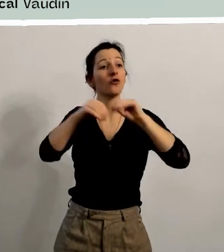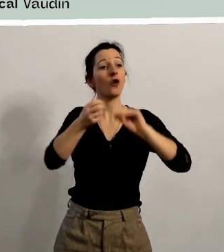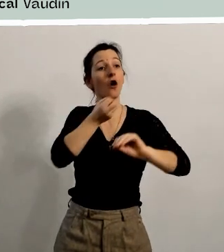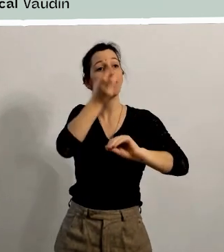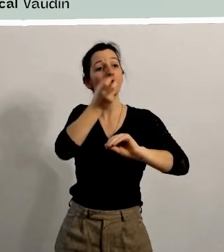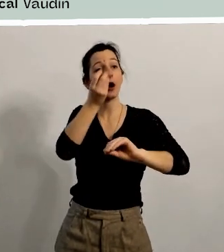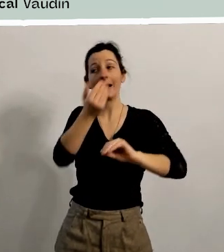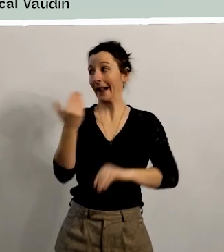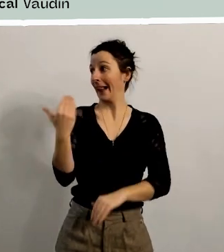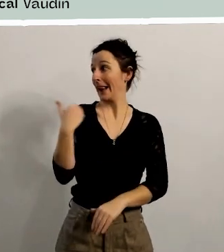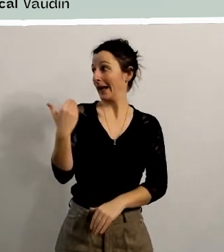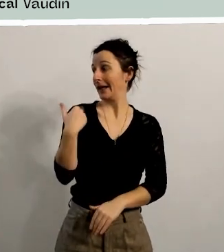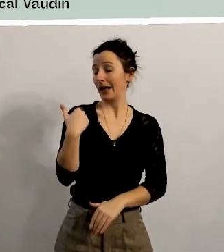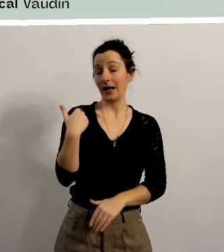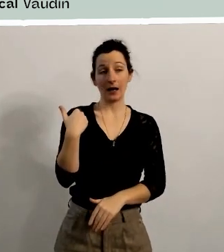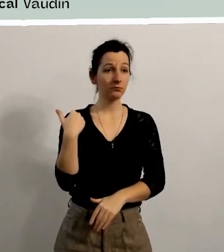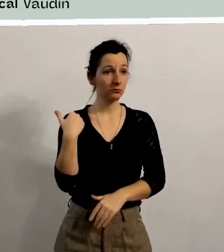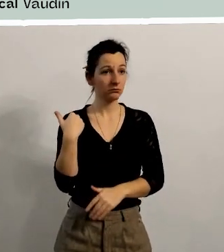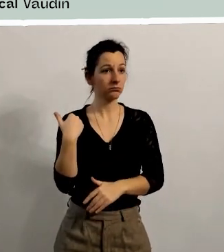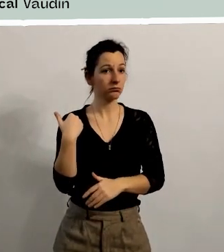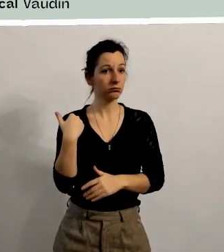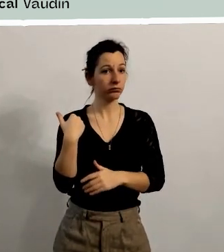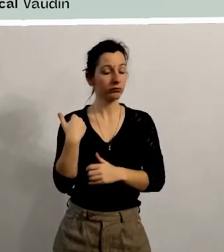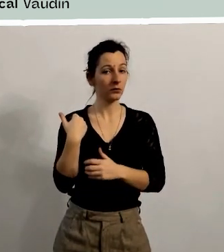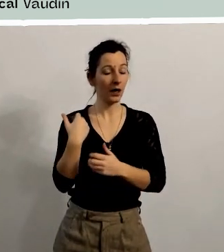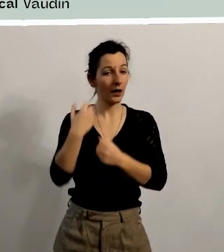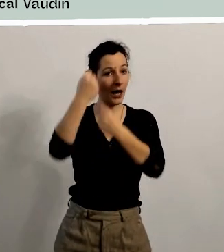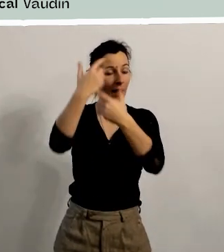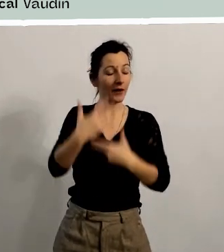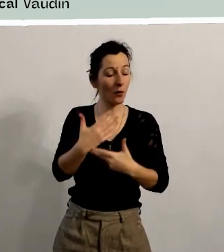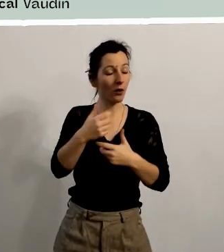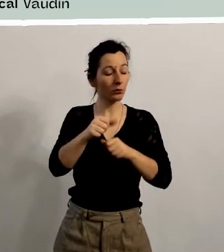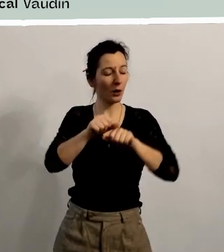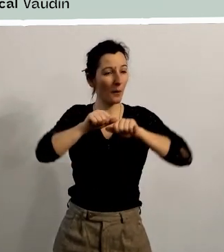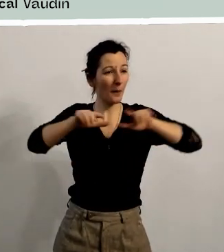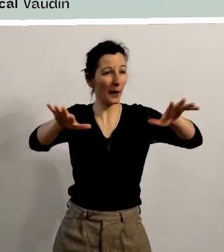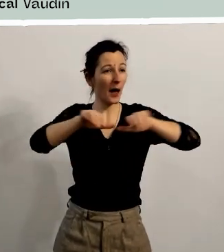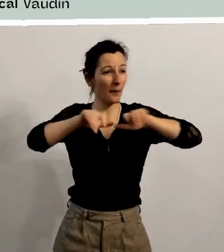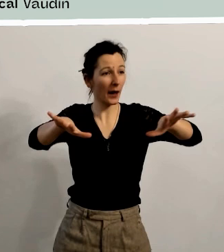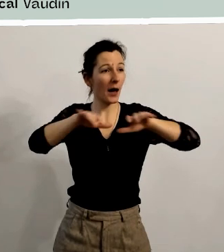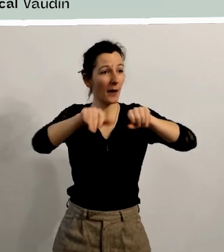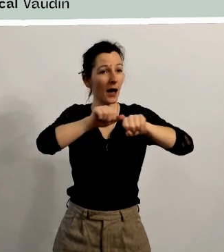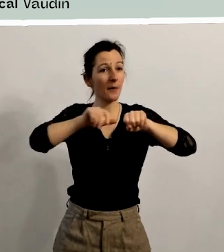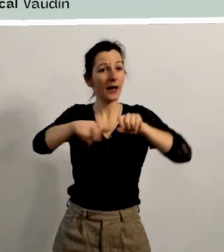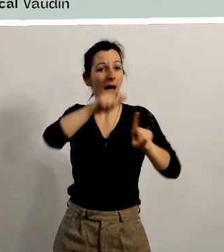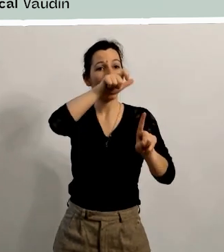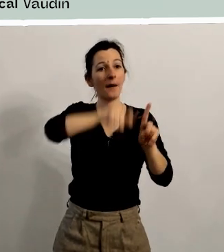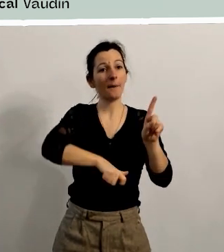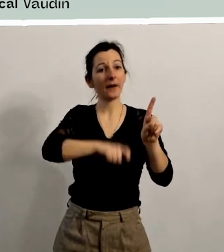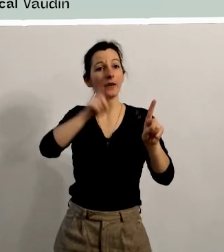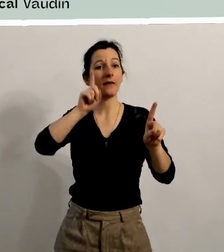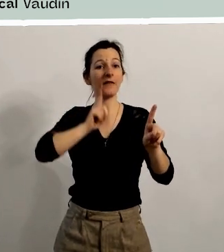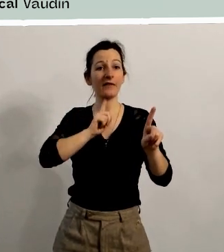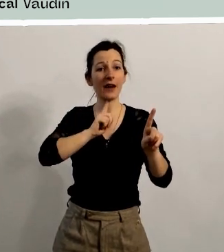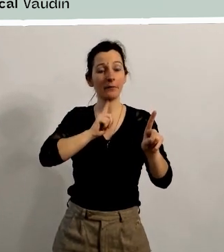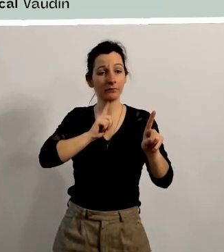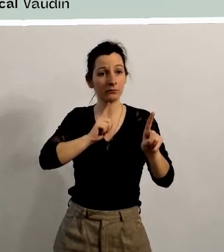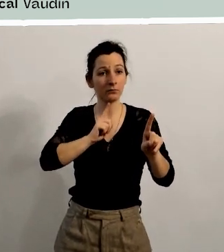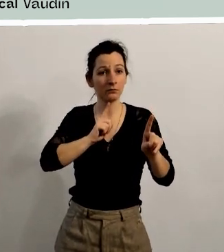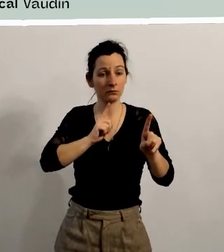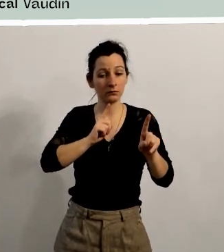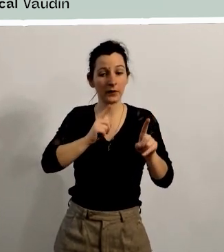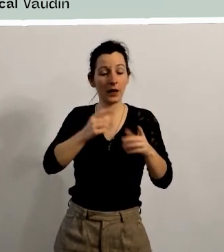D'ailleurs, il n'y a pas longtemps, il y a eu, ça a défrayé la chronique, hein, une fleuriste qui soupçonne sa petite